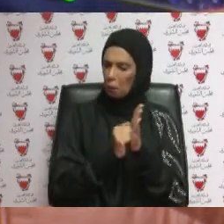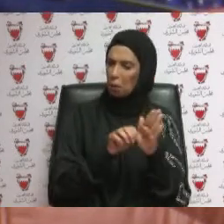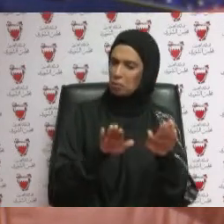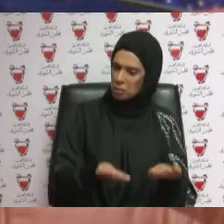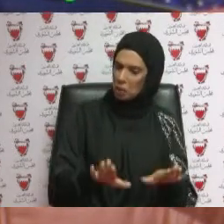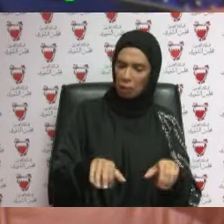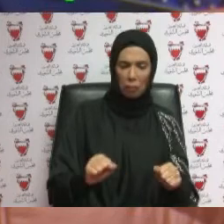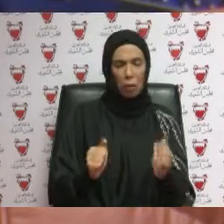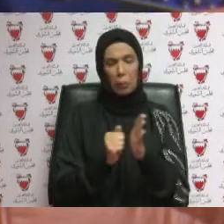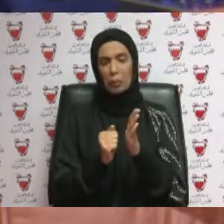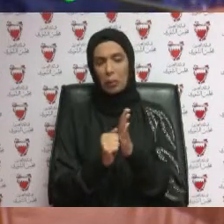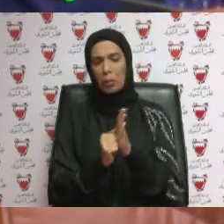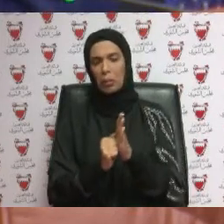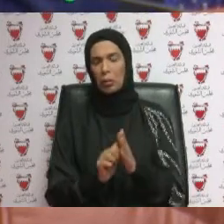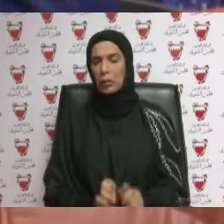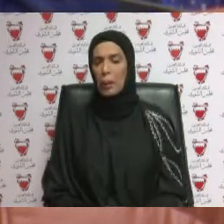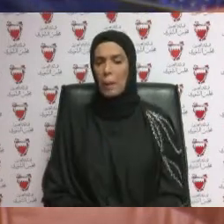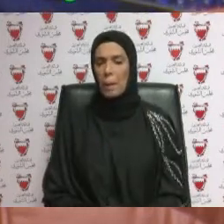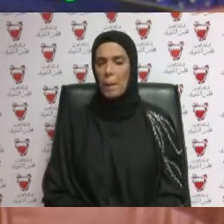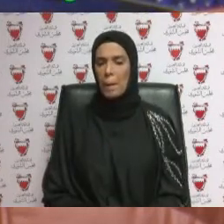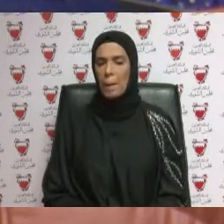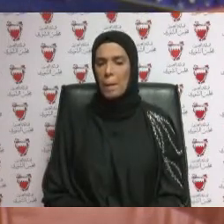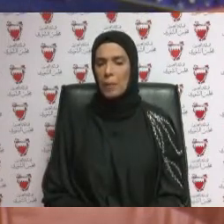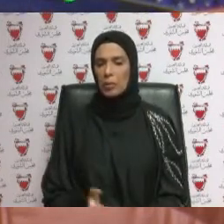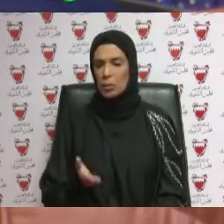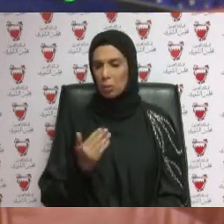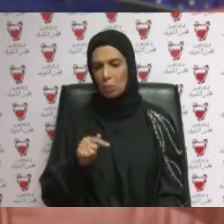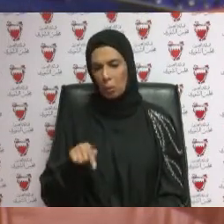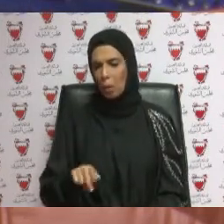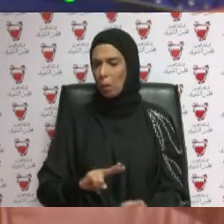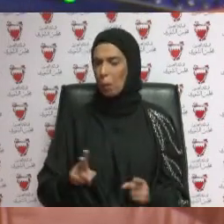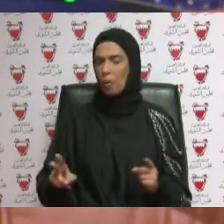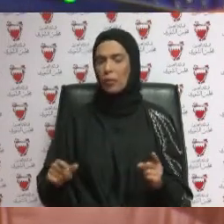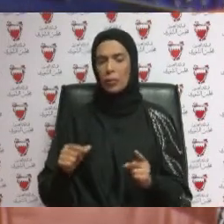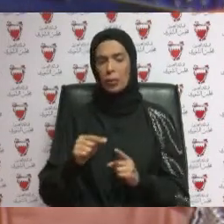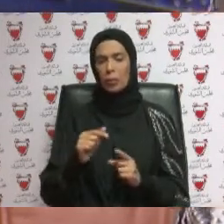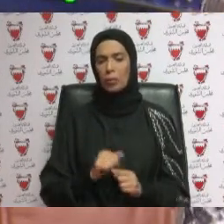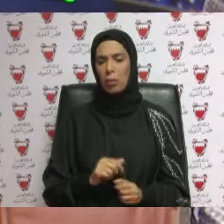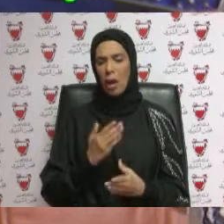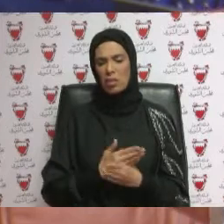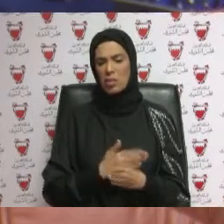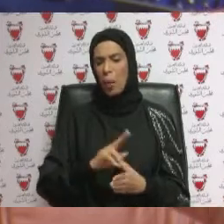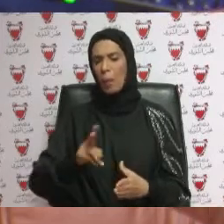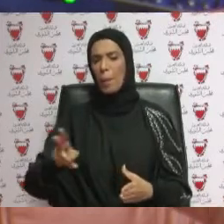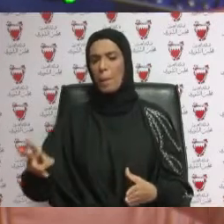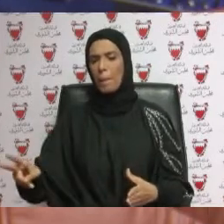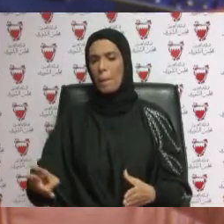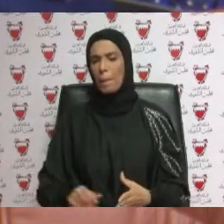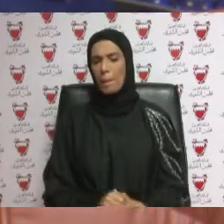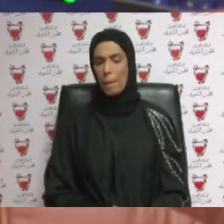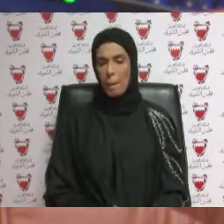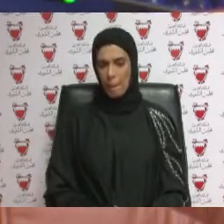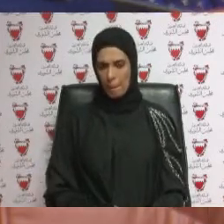اتفقت على هذا الغرض، بينما أن العين غير مهيئة لهذا الغرض، وغيره طبعا من الحجج. فتحديد الغرض في العقد هو من